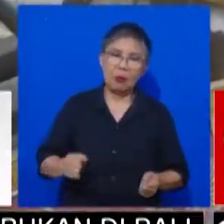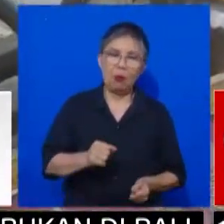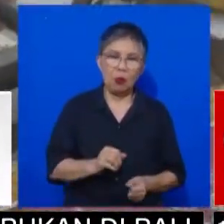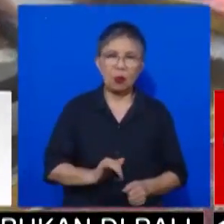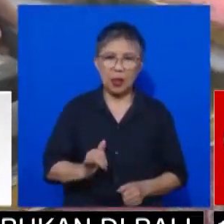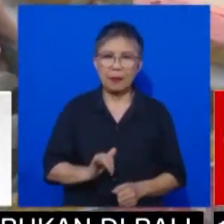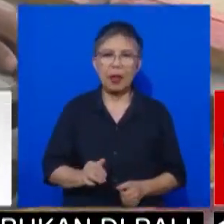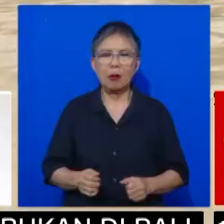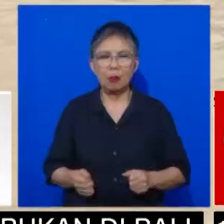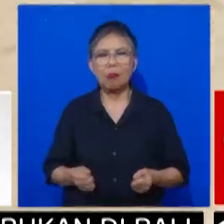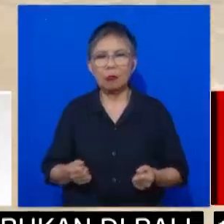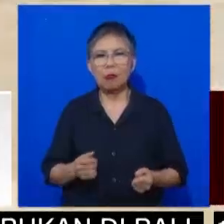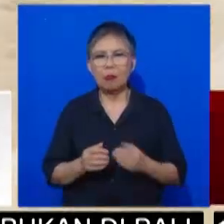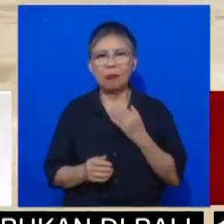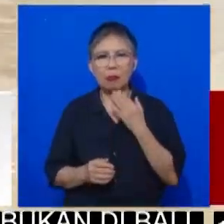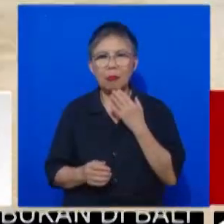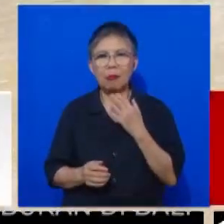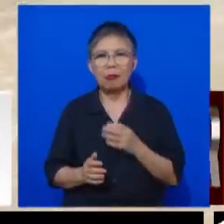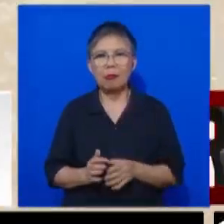depan itu.